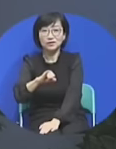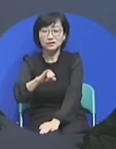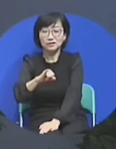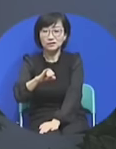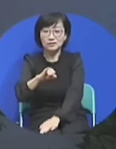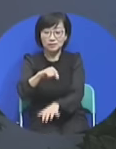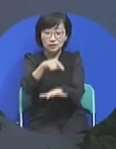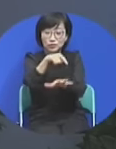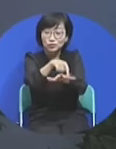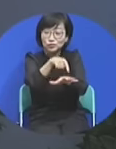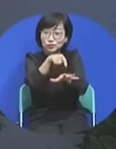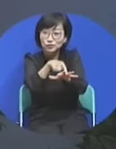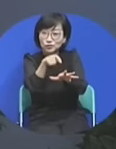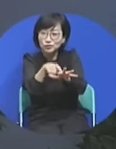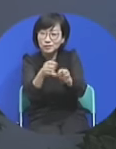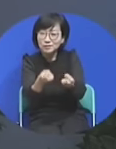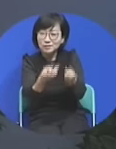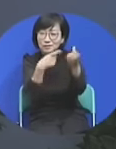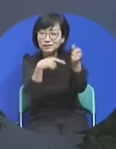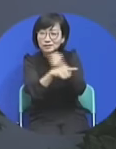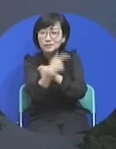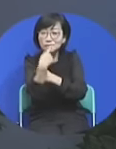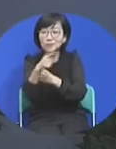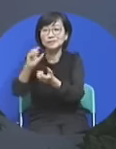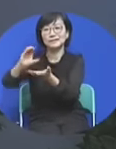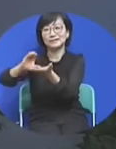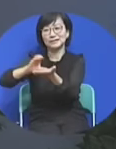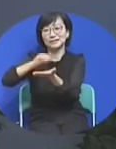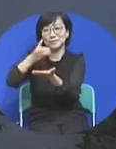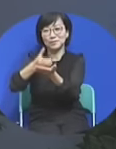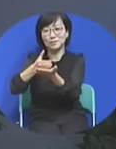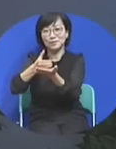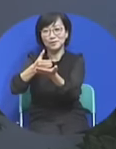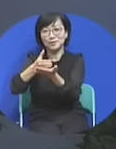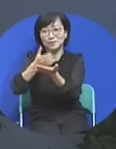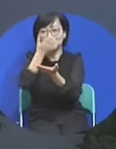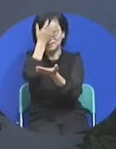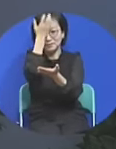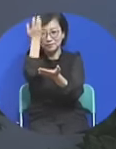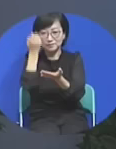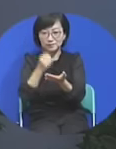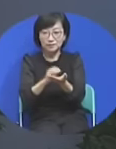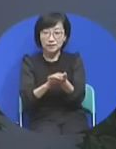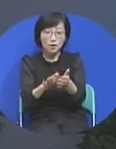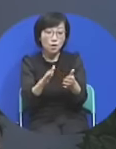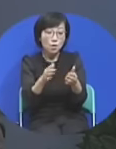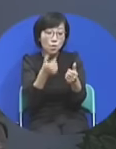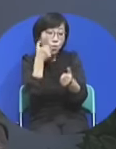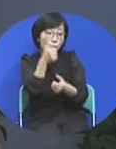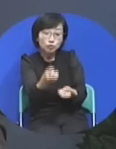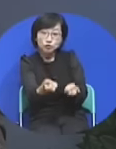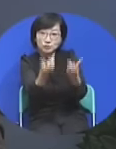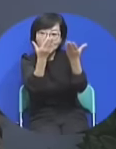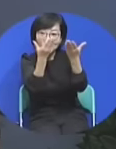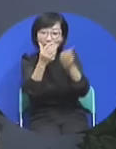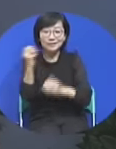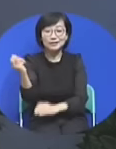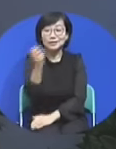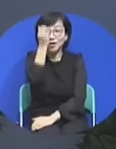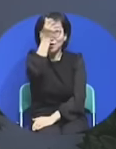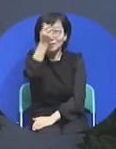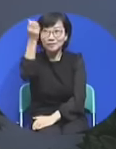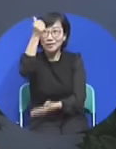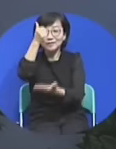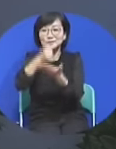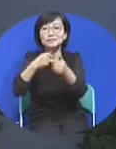이 말은 그리스도를 의미하는 겁니다. And we see that this word Passover is 그렇죠? Christ. 오순절 이 말은 성령의 역사를